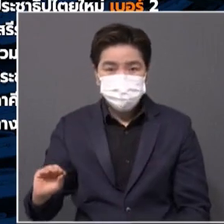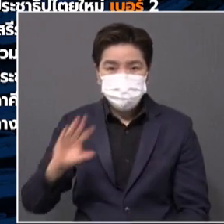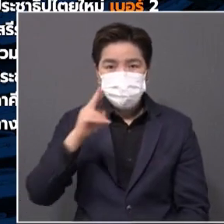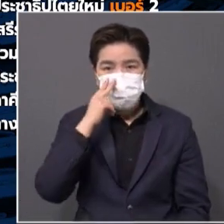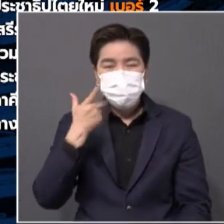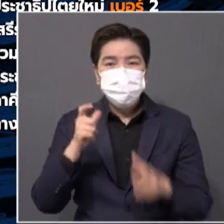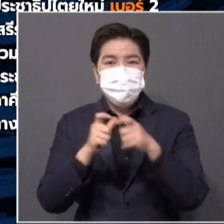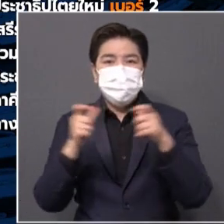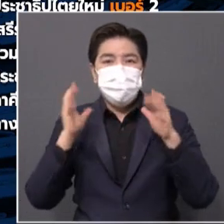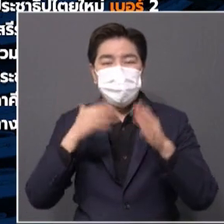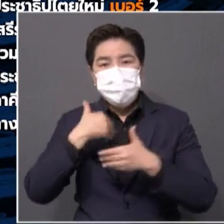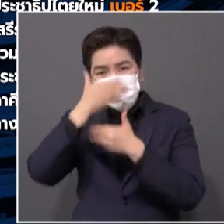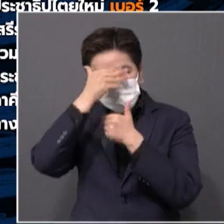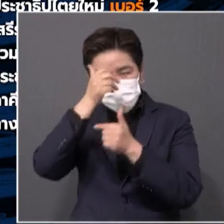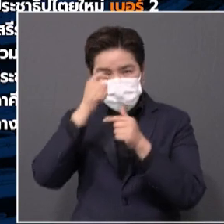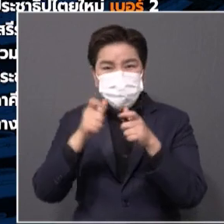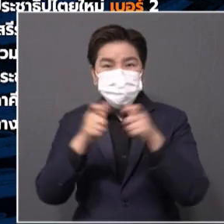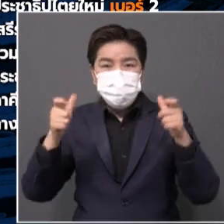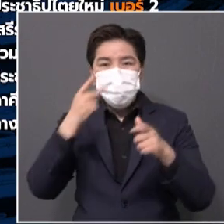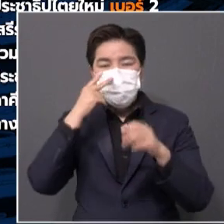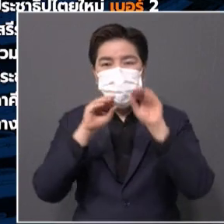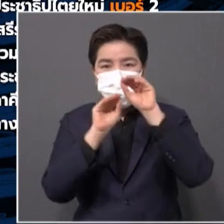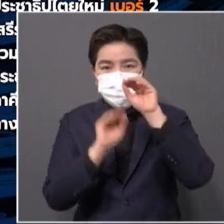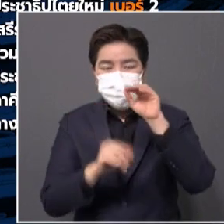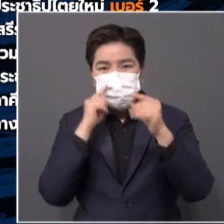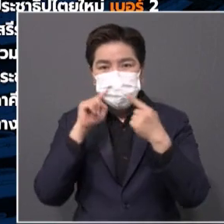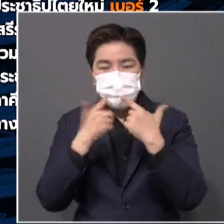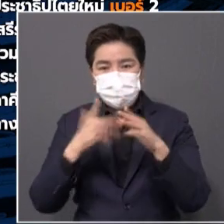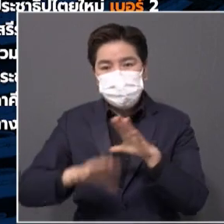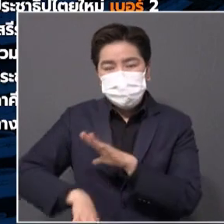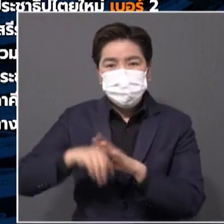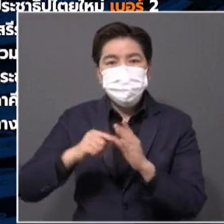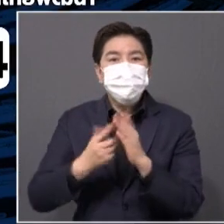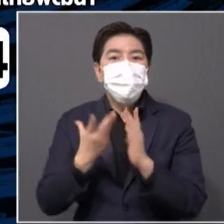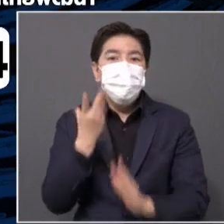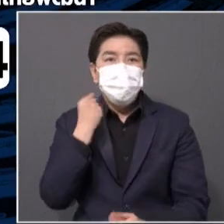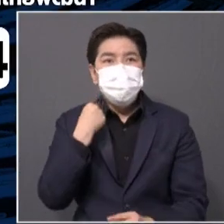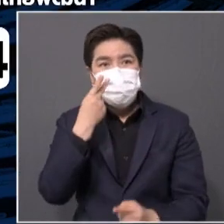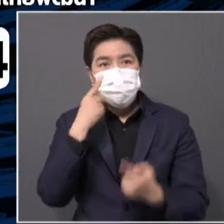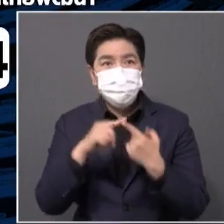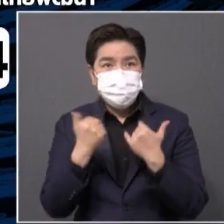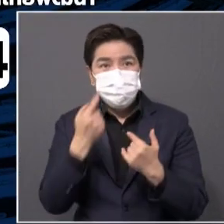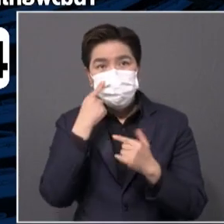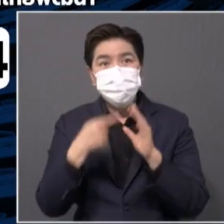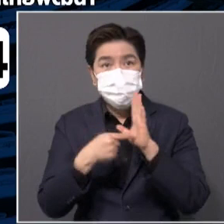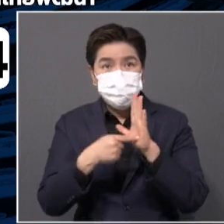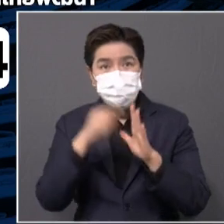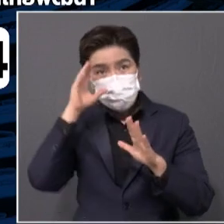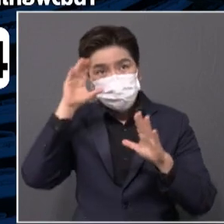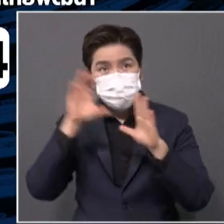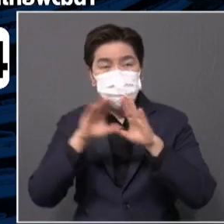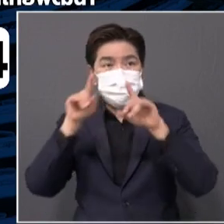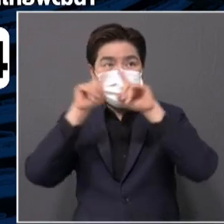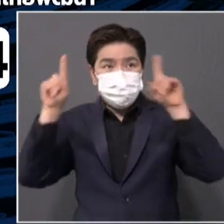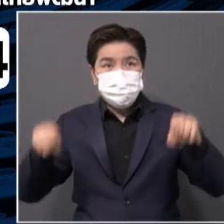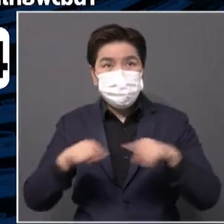หน้าจอพรรคที่ประชาชนให้ความสนใจสักนิดนึงนะครับโดยเฉพาะการจับฉลากเมื่อวานนี้ก็จะเห็นการยกตัวอย่างหน้าจออยู่ในขณะ